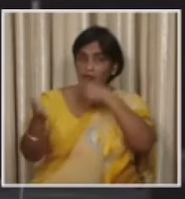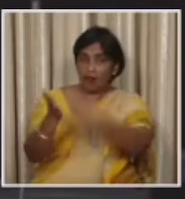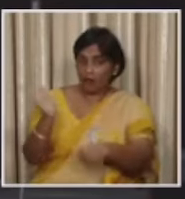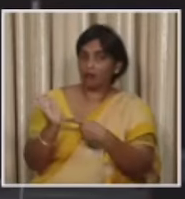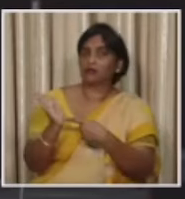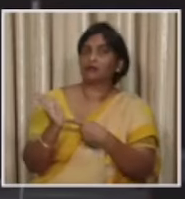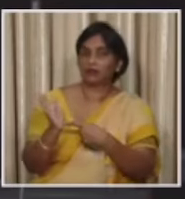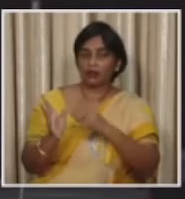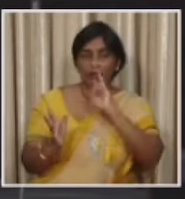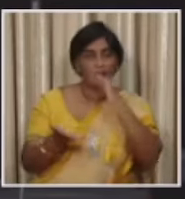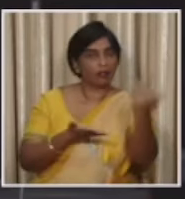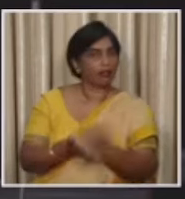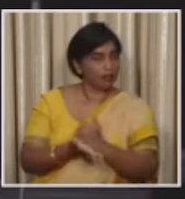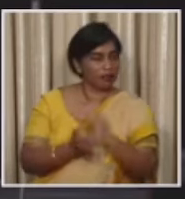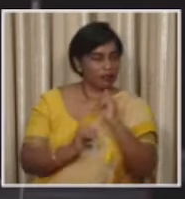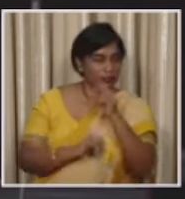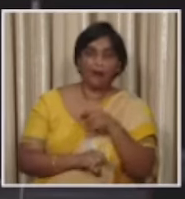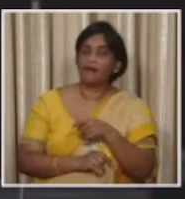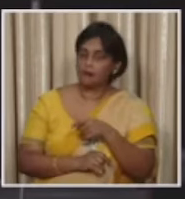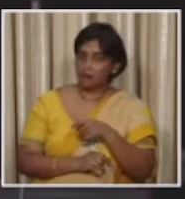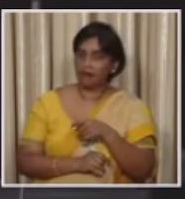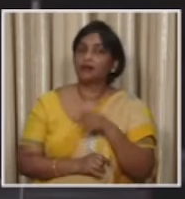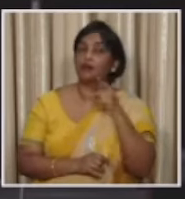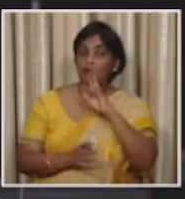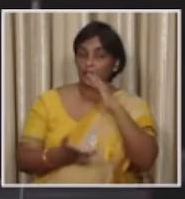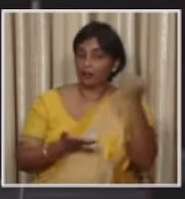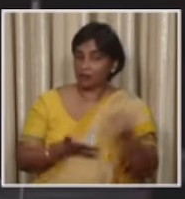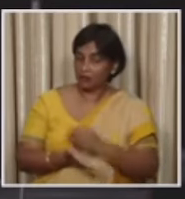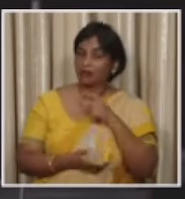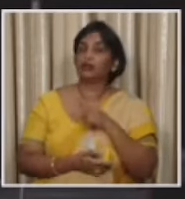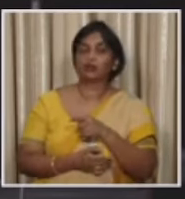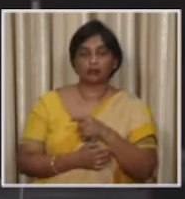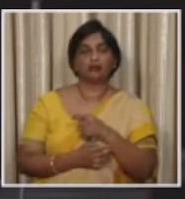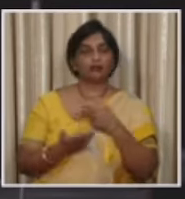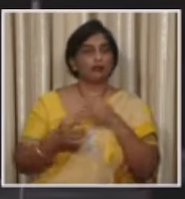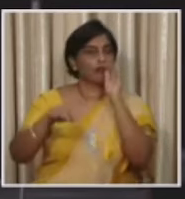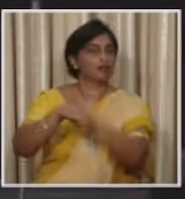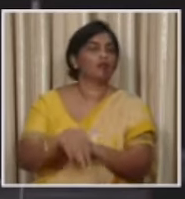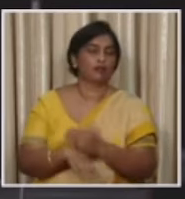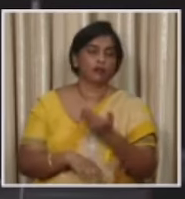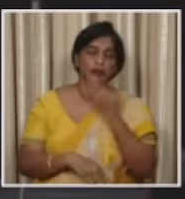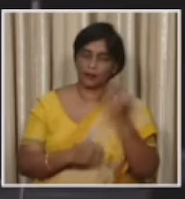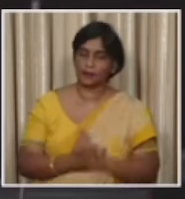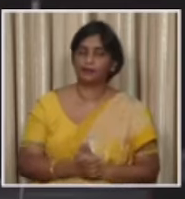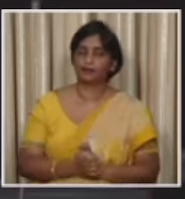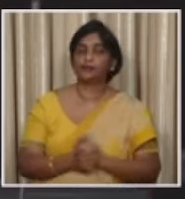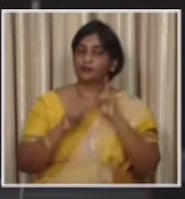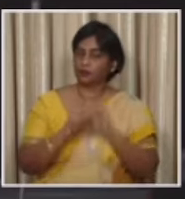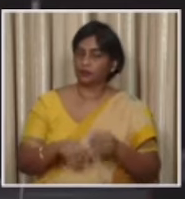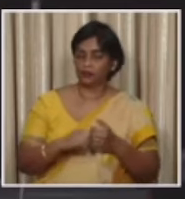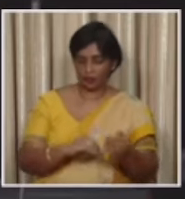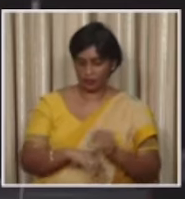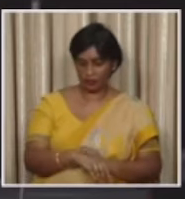කිසි නොමගෙවීමක් සිදු වෙලා තියෙනවා නම් ඒ නොමගෙවීම සිදු වෙලා තියෙන තැන අපිට හඳුනා ගැනීමේ හැකියාවක් තියෙනවා. අපි මේ